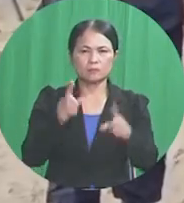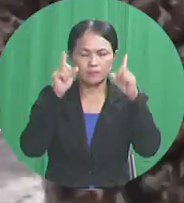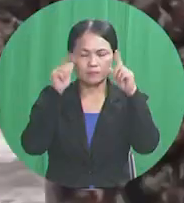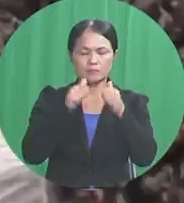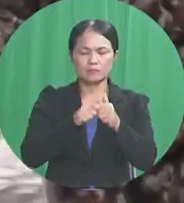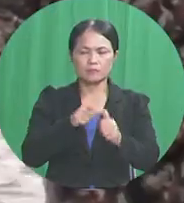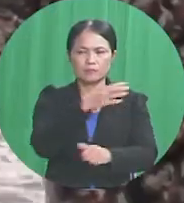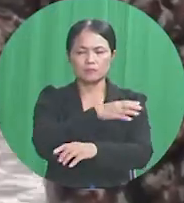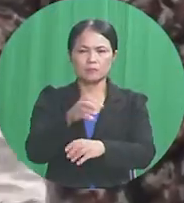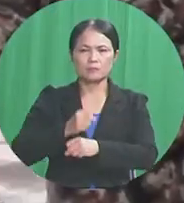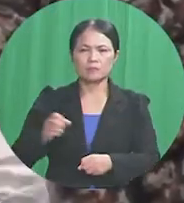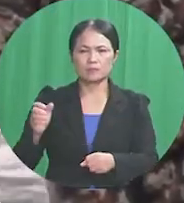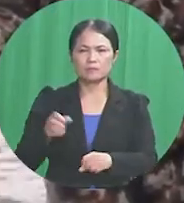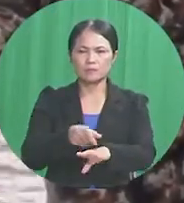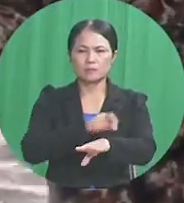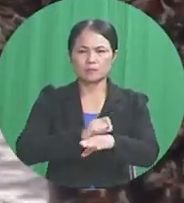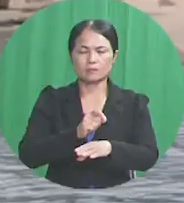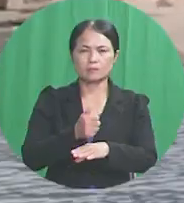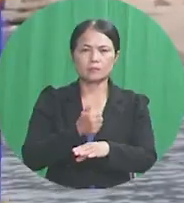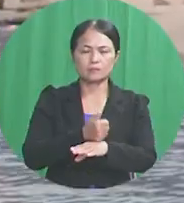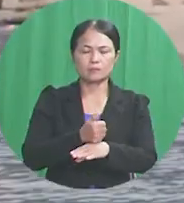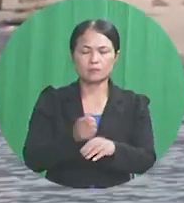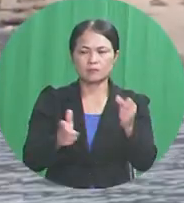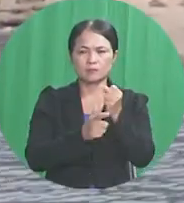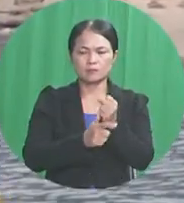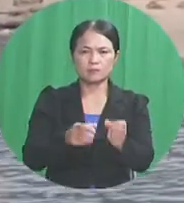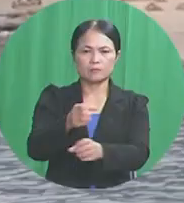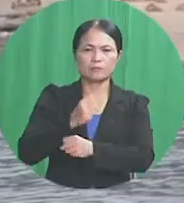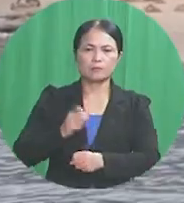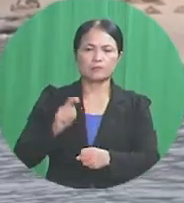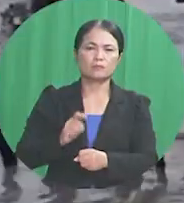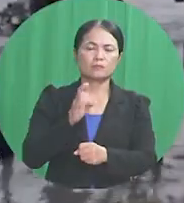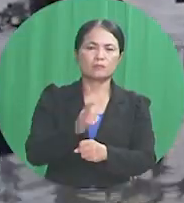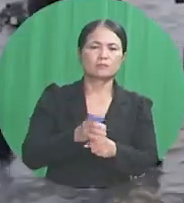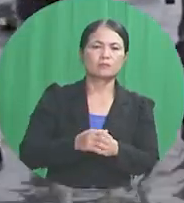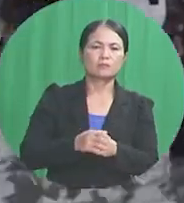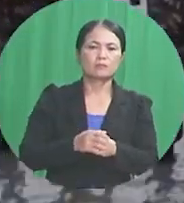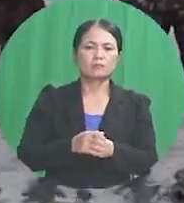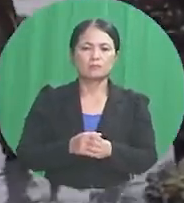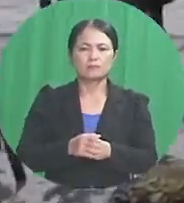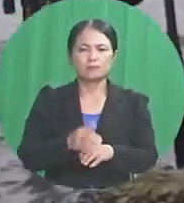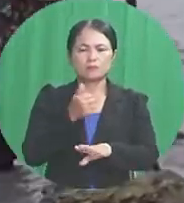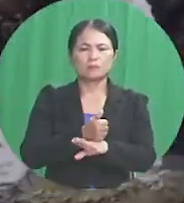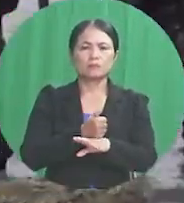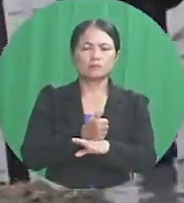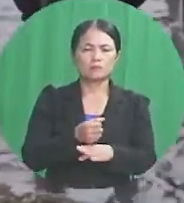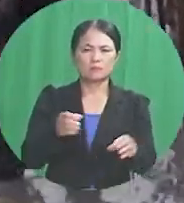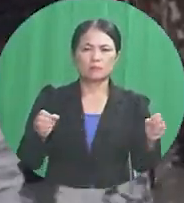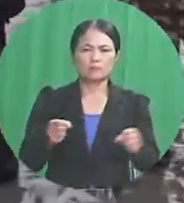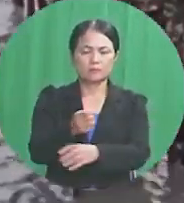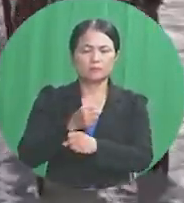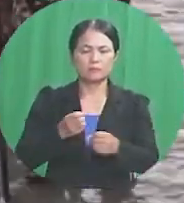อมอดอมสไนไอฮอนมาเนตอาแกะเมย์บัญชีการรองในกองยุทธพลคามรภูมิเหม็นนังจิเมย์บัญชีการกองต